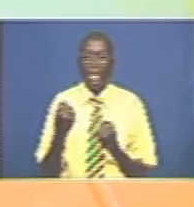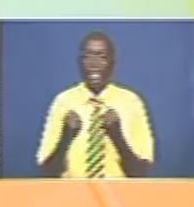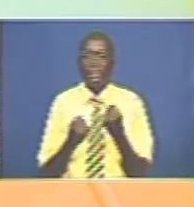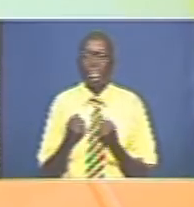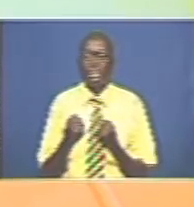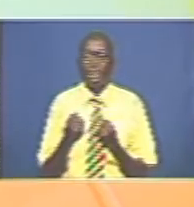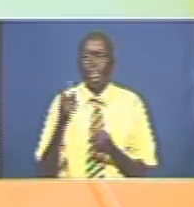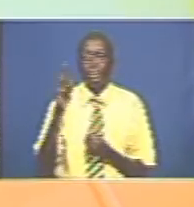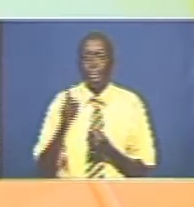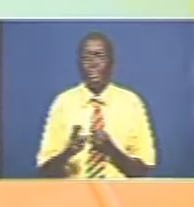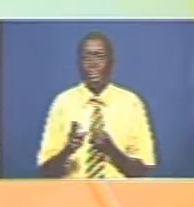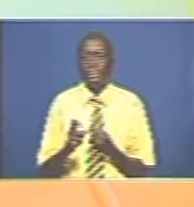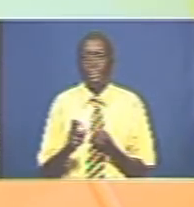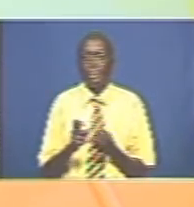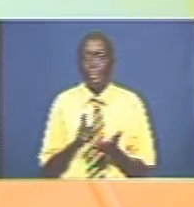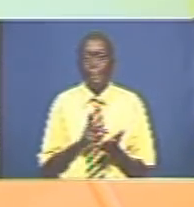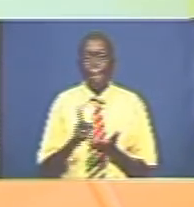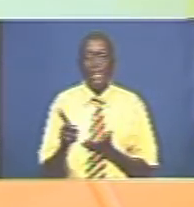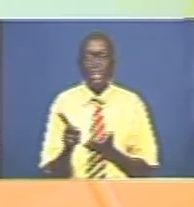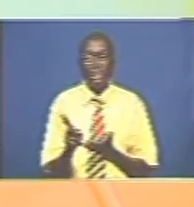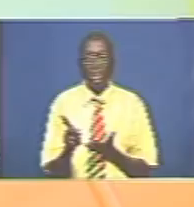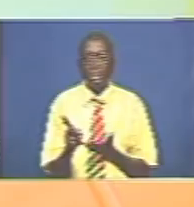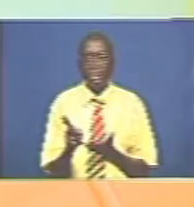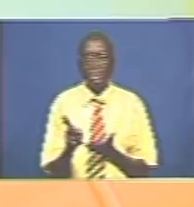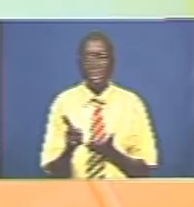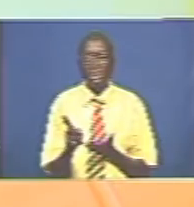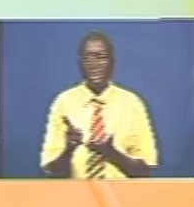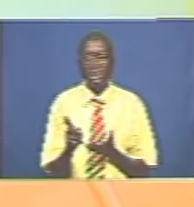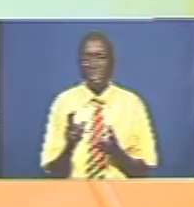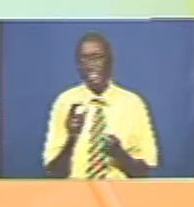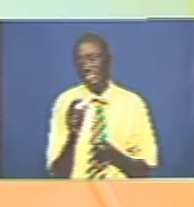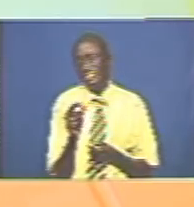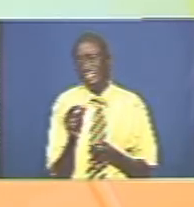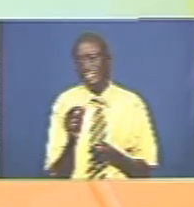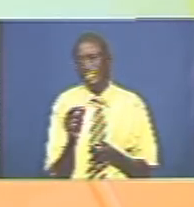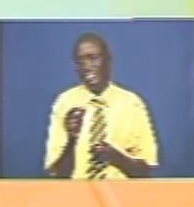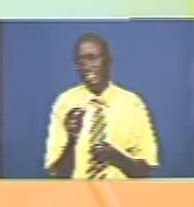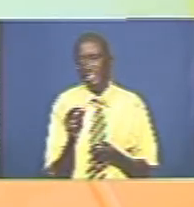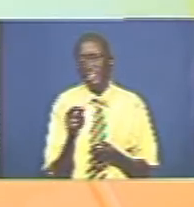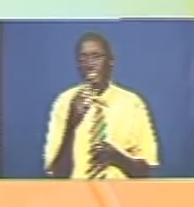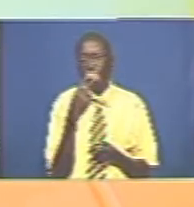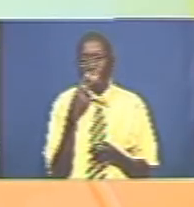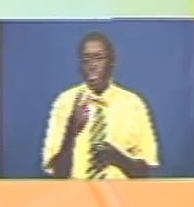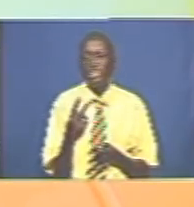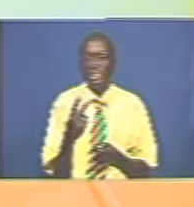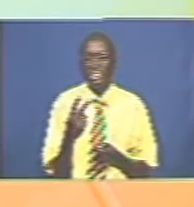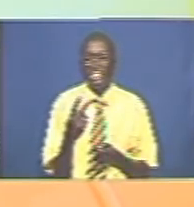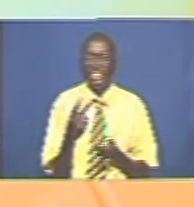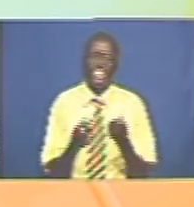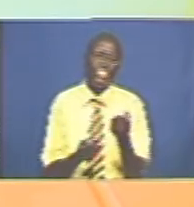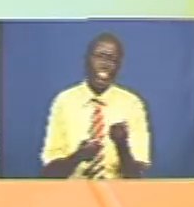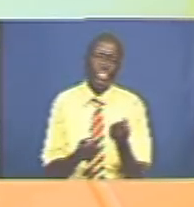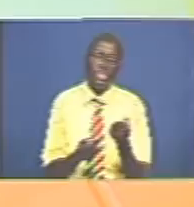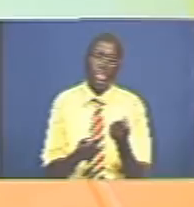ni lazima ulipie gari lako. A very small amount. Yes. I think 200. Ndiyo. So hiyo 200,